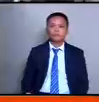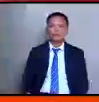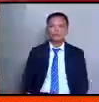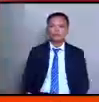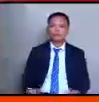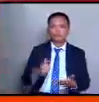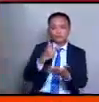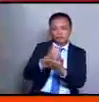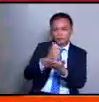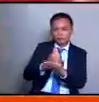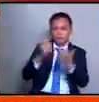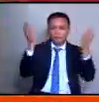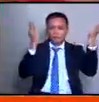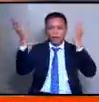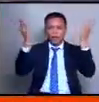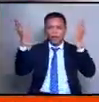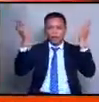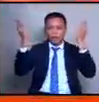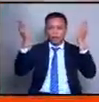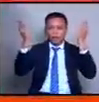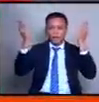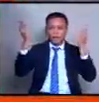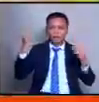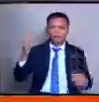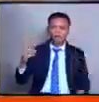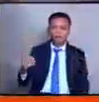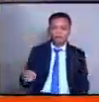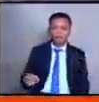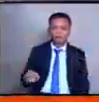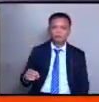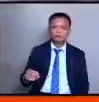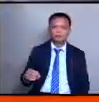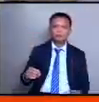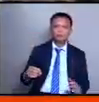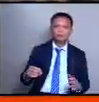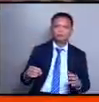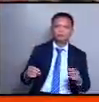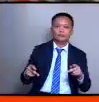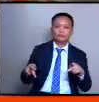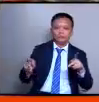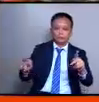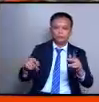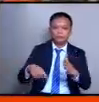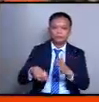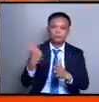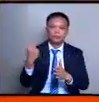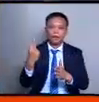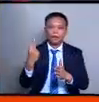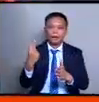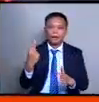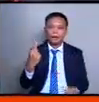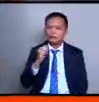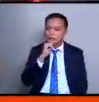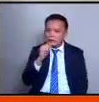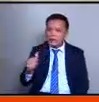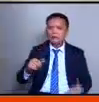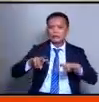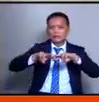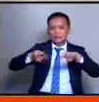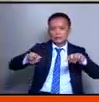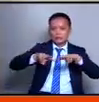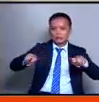approval and permit ng mga building permits. Ano? Minsan, hindi yata chinecheck na